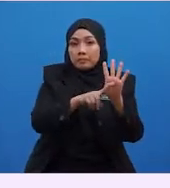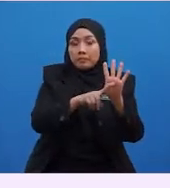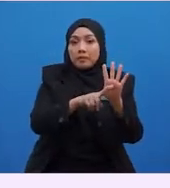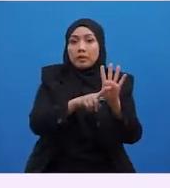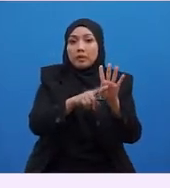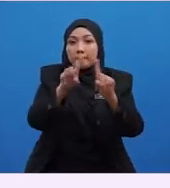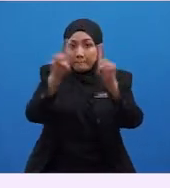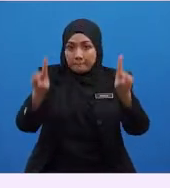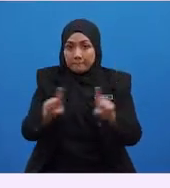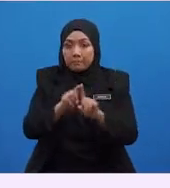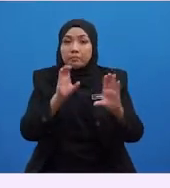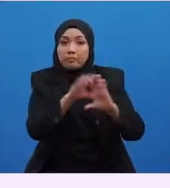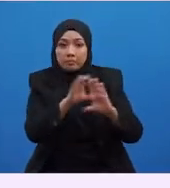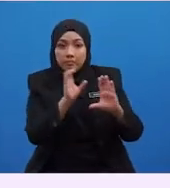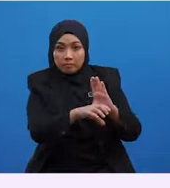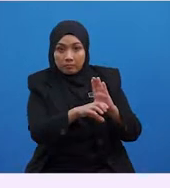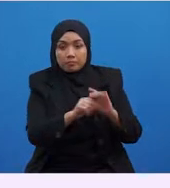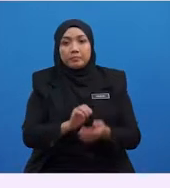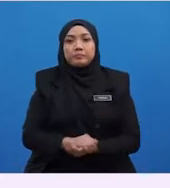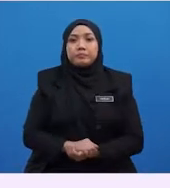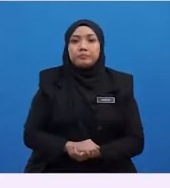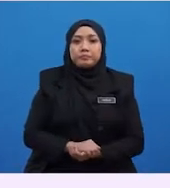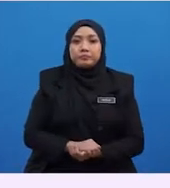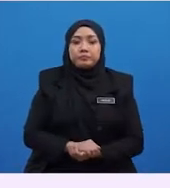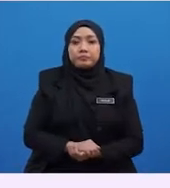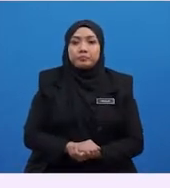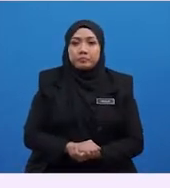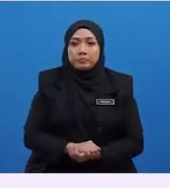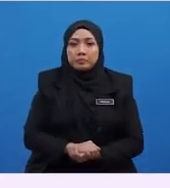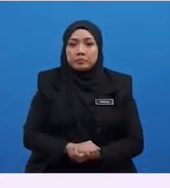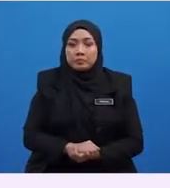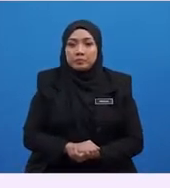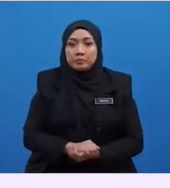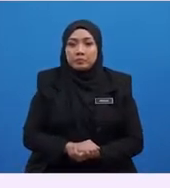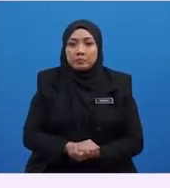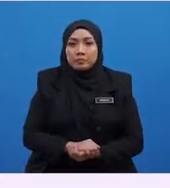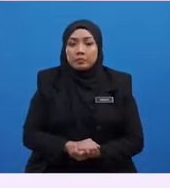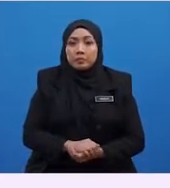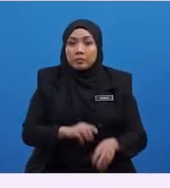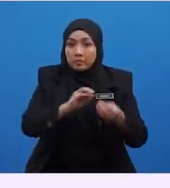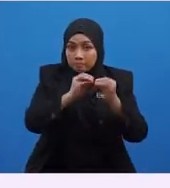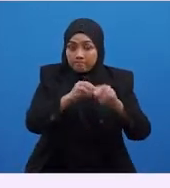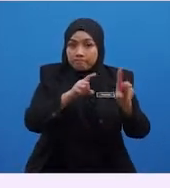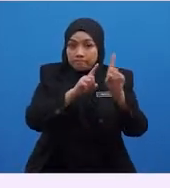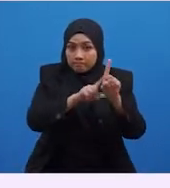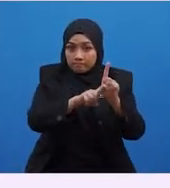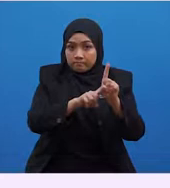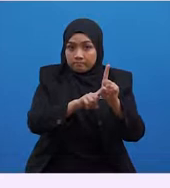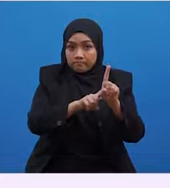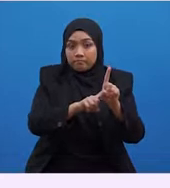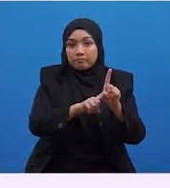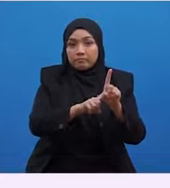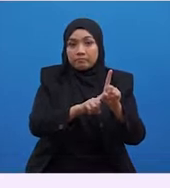data. Umpukan nilai kepada setiap pemboleh ubah, iaitu pertama, pemboleh